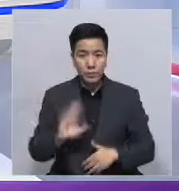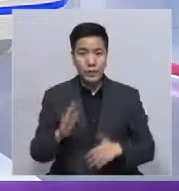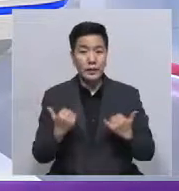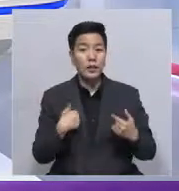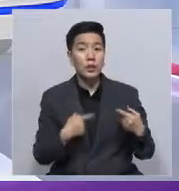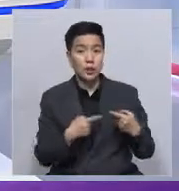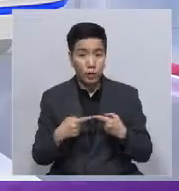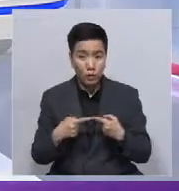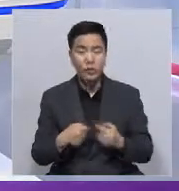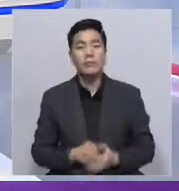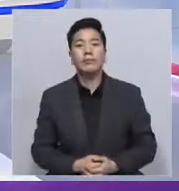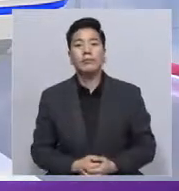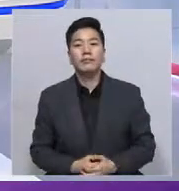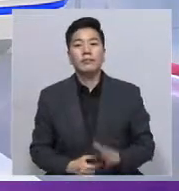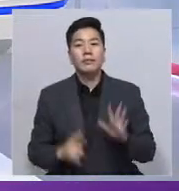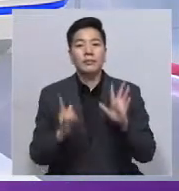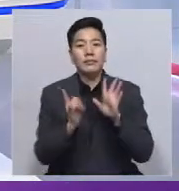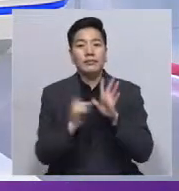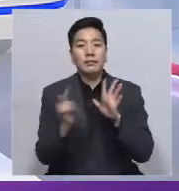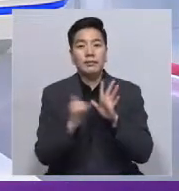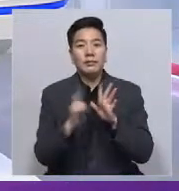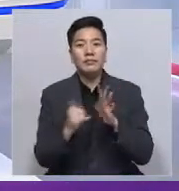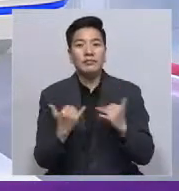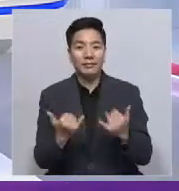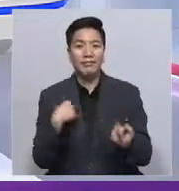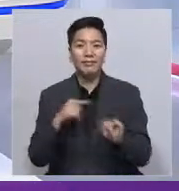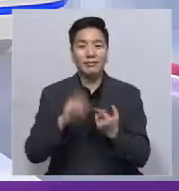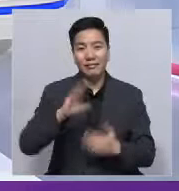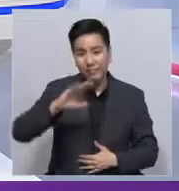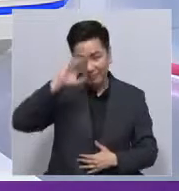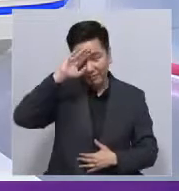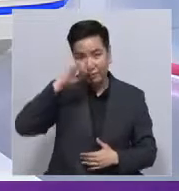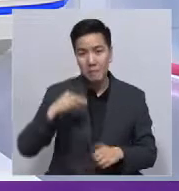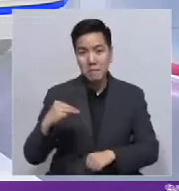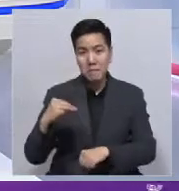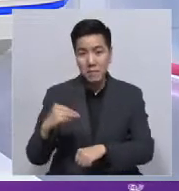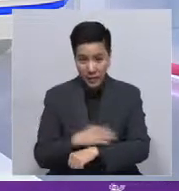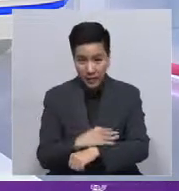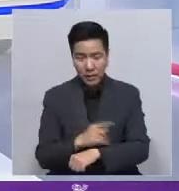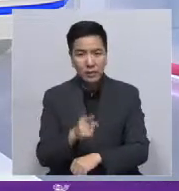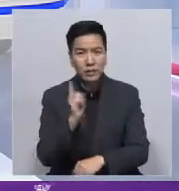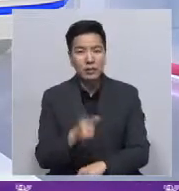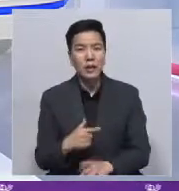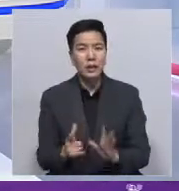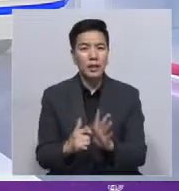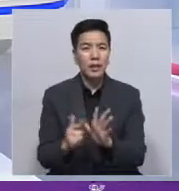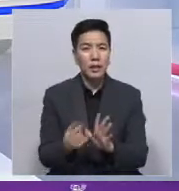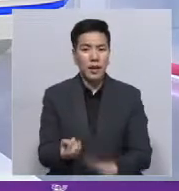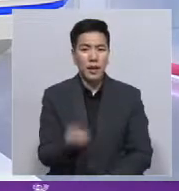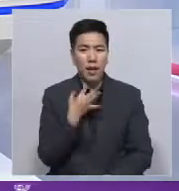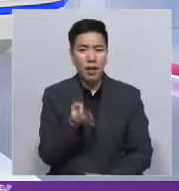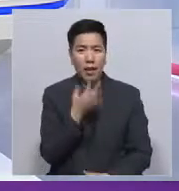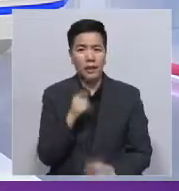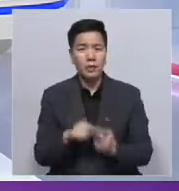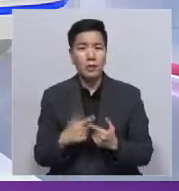ครับมาต่อกันที่เรื่องของยากันบ้างนะครับสำหรับคุณผู้ชมหรือว่าผู้ป่วยนะครับที่เป็นโรคมะเร็งก็ปกติเนี่ยยารักษาโรค